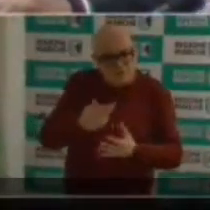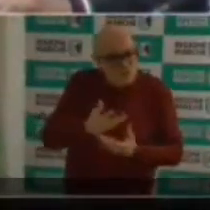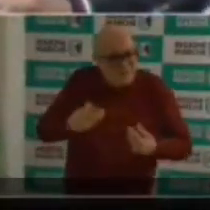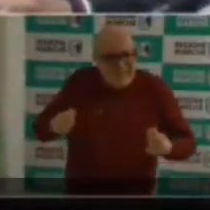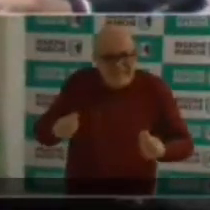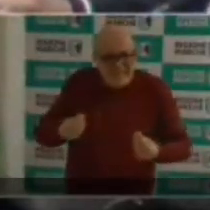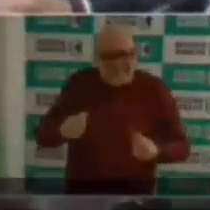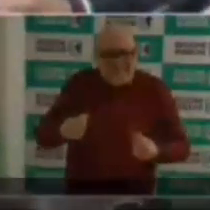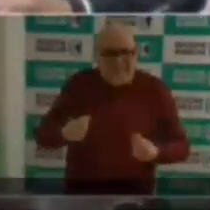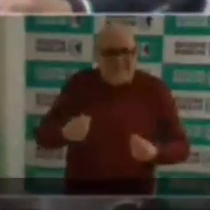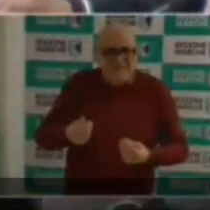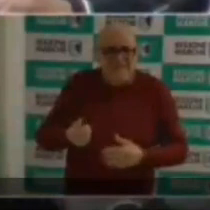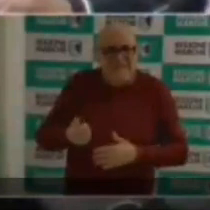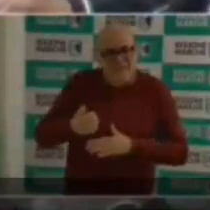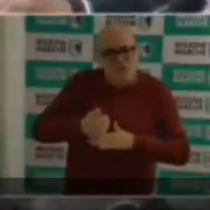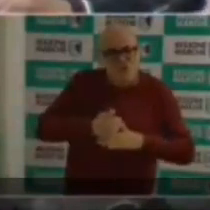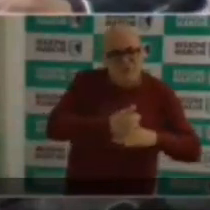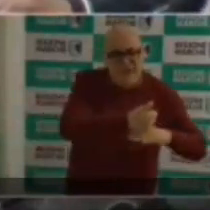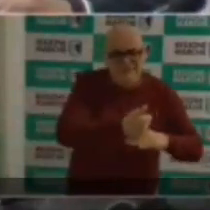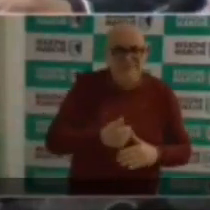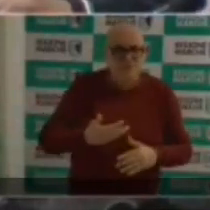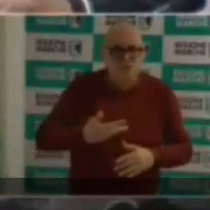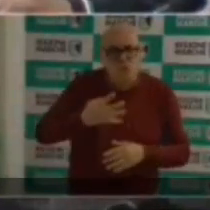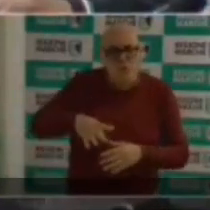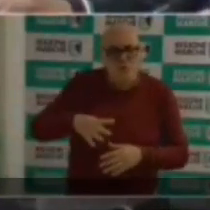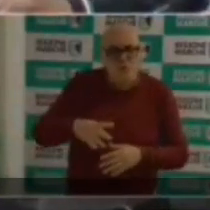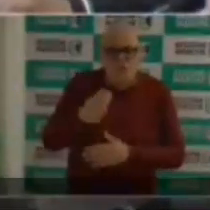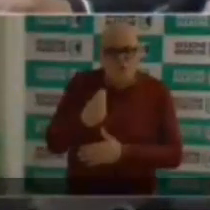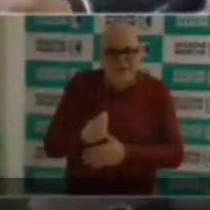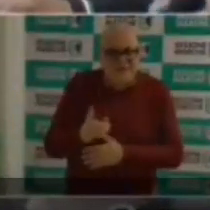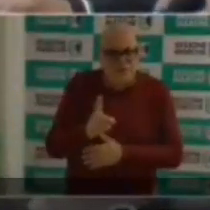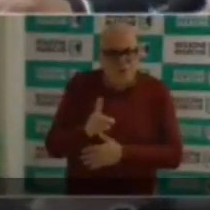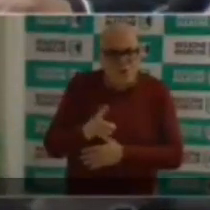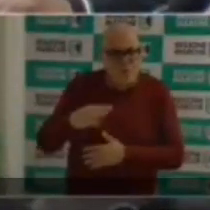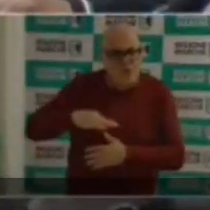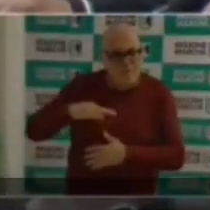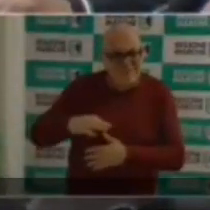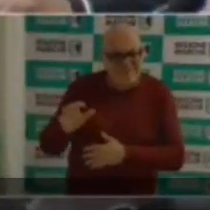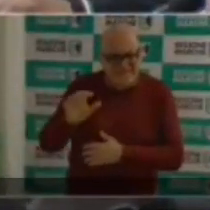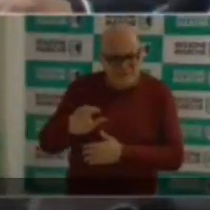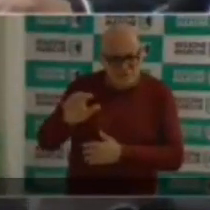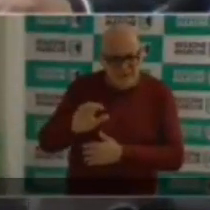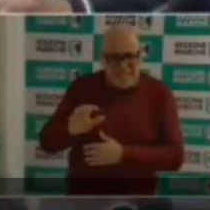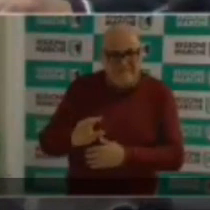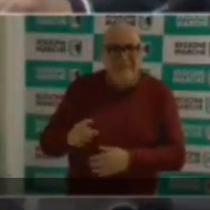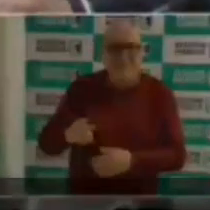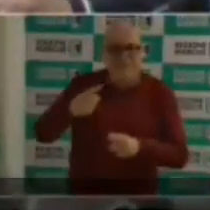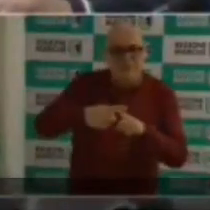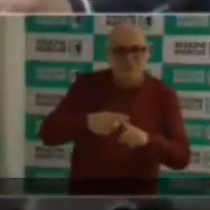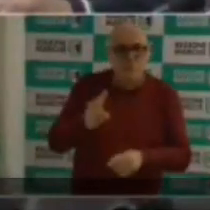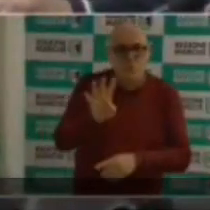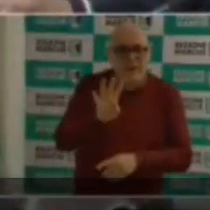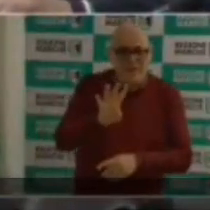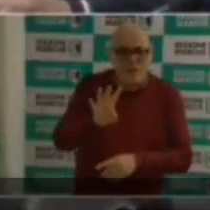stati coinvolti 14 enti no profit regionali e 44 associazioni, per